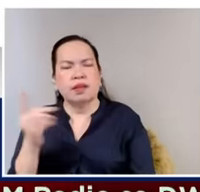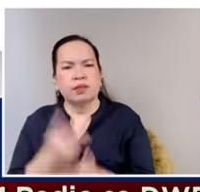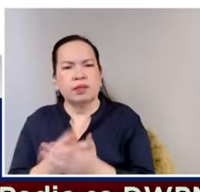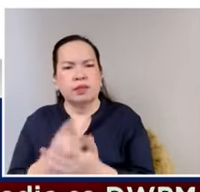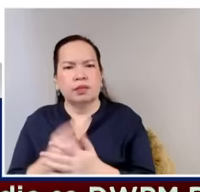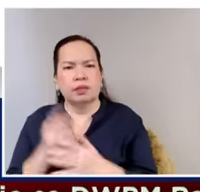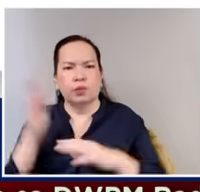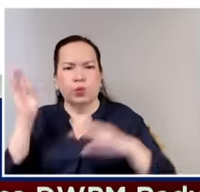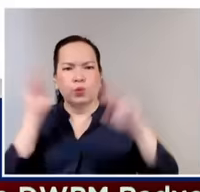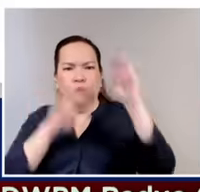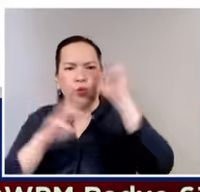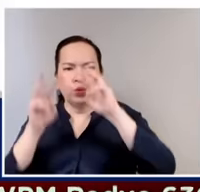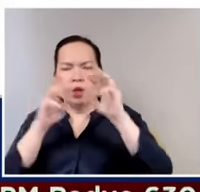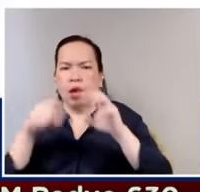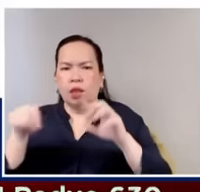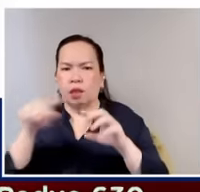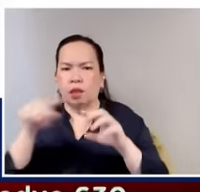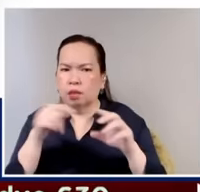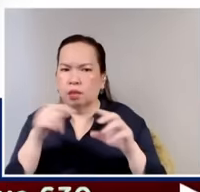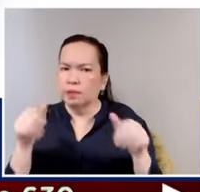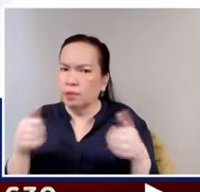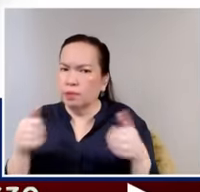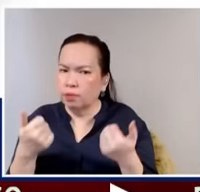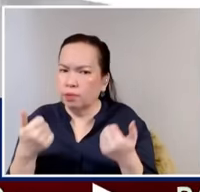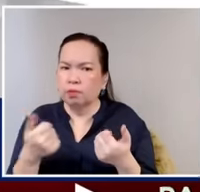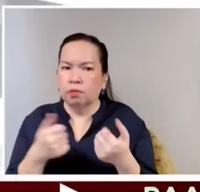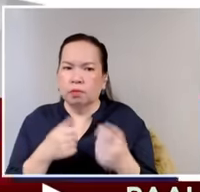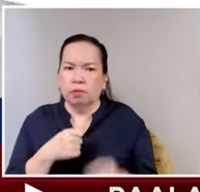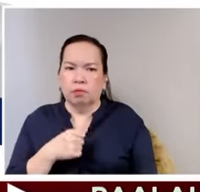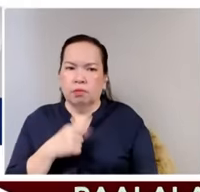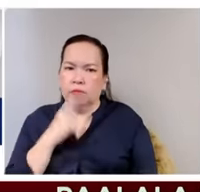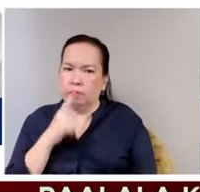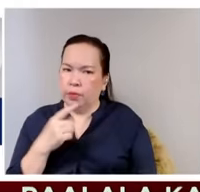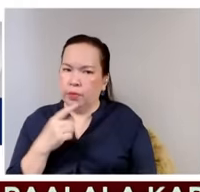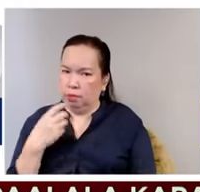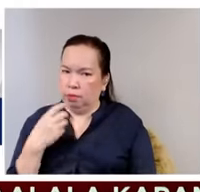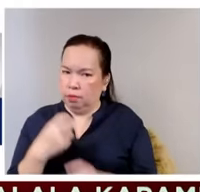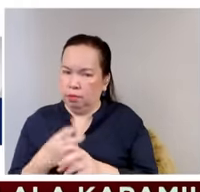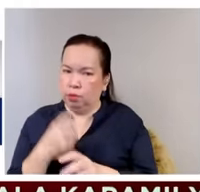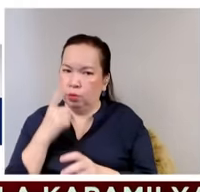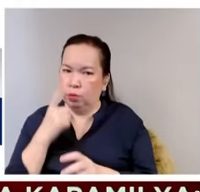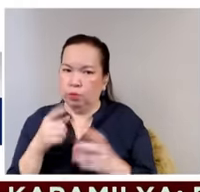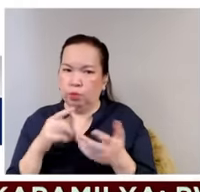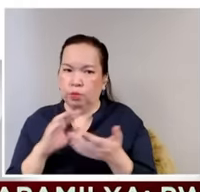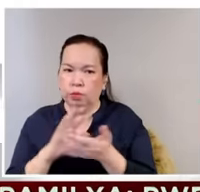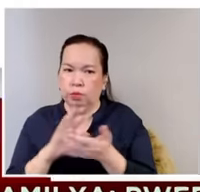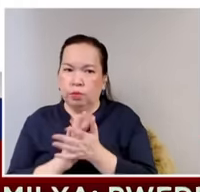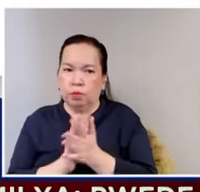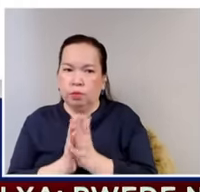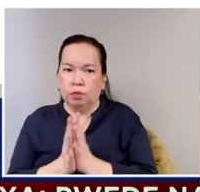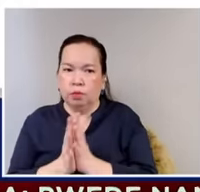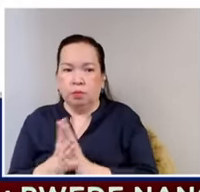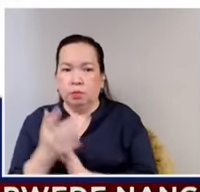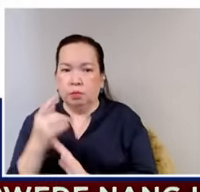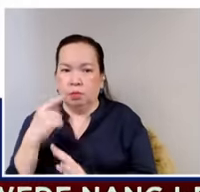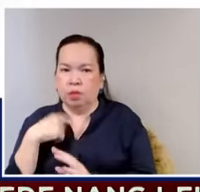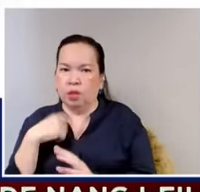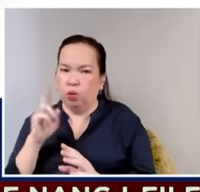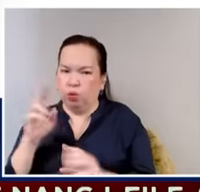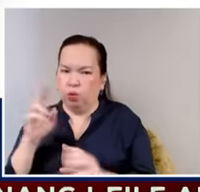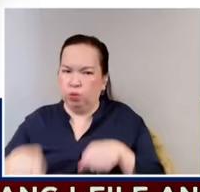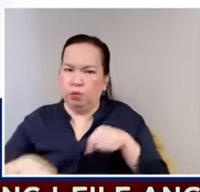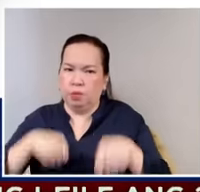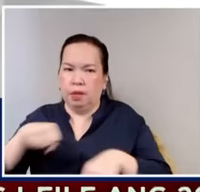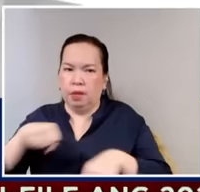ilang commuter tulad ni Chodolfo Sison. Mabigat po kasi, baka mag-switch po ako sa more on talaga sa bicycle na. Bukod sa